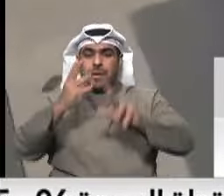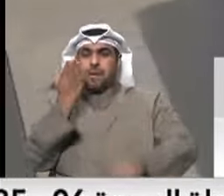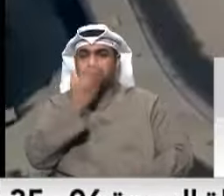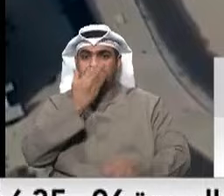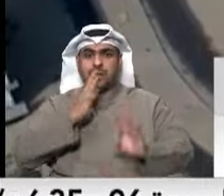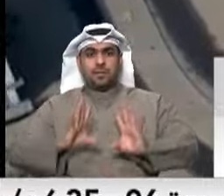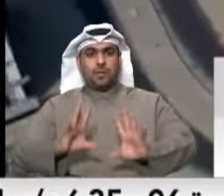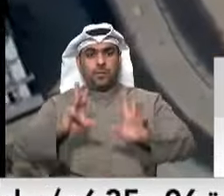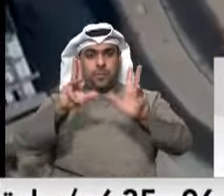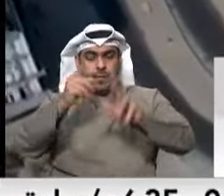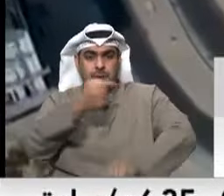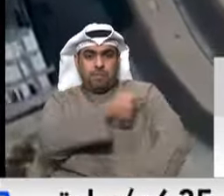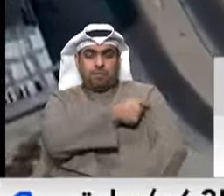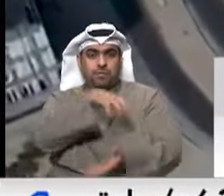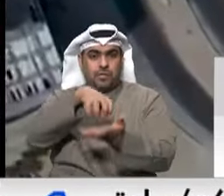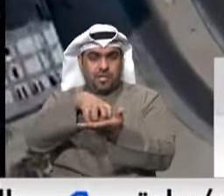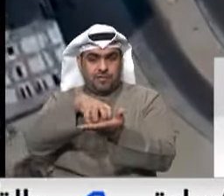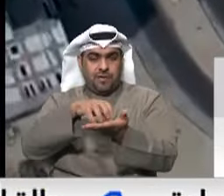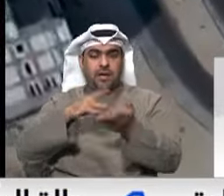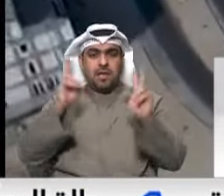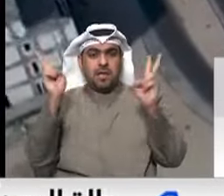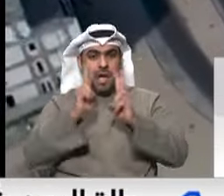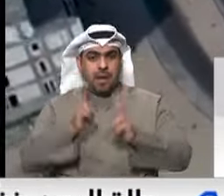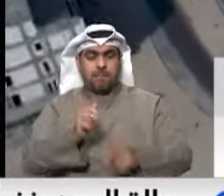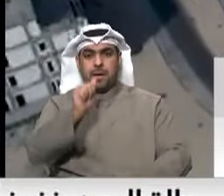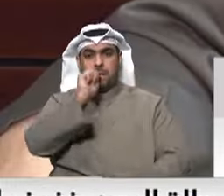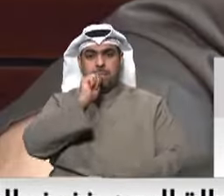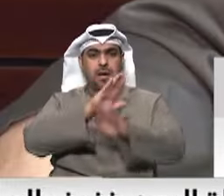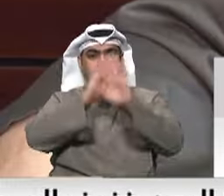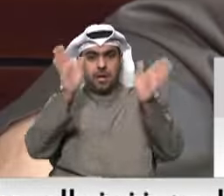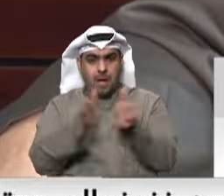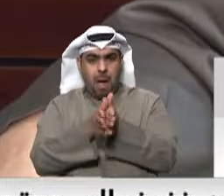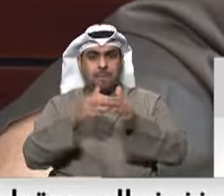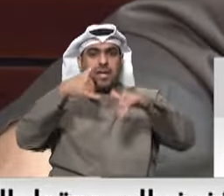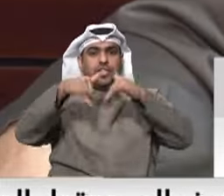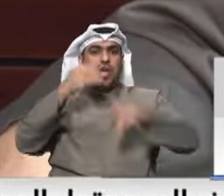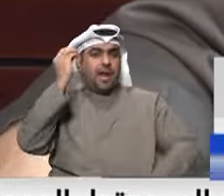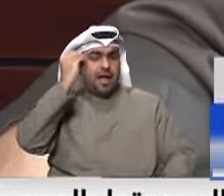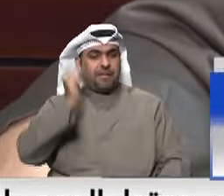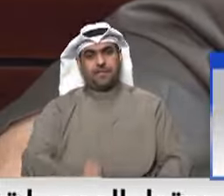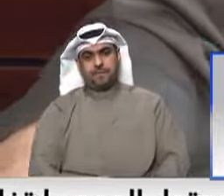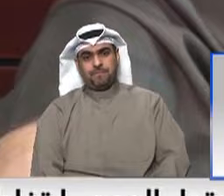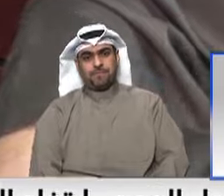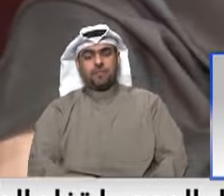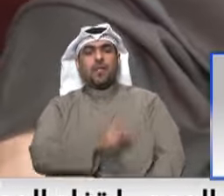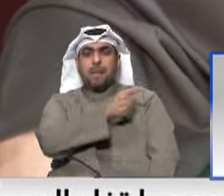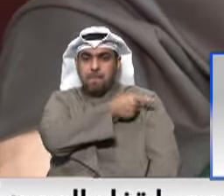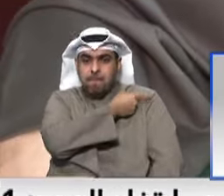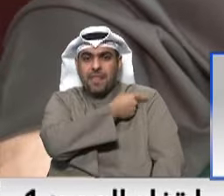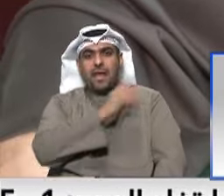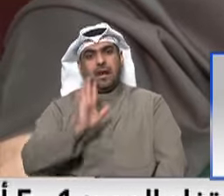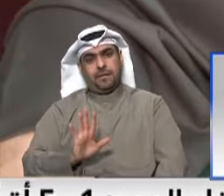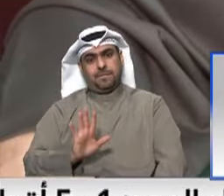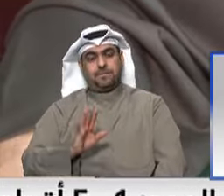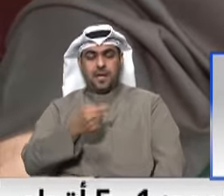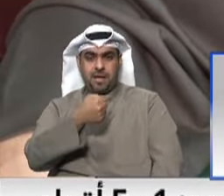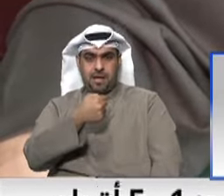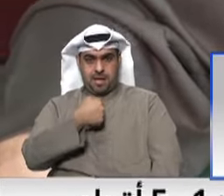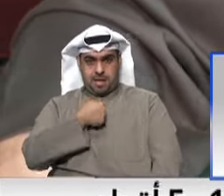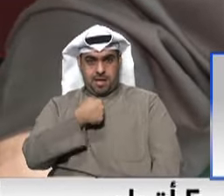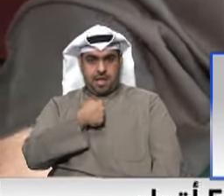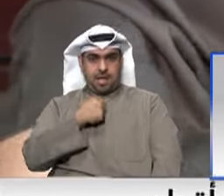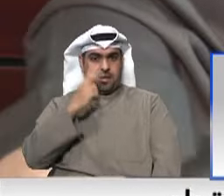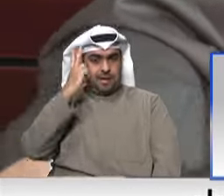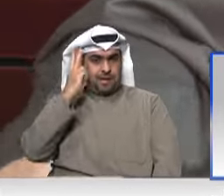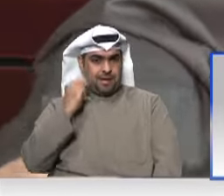الاوليه وتطوير البنيه التحتيه وتخطيط خدمات الطرق ناخذ مثال بسيط اذا انا مثلا ابي اشتغل على المدن